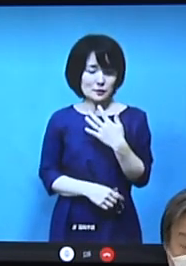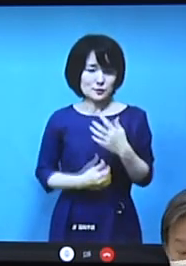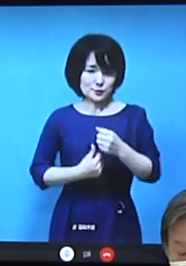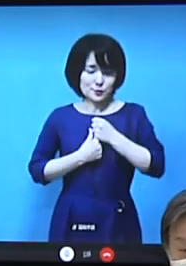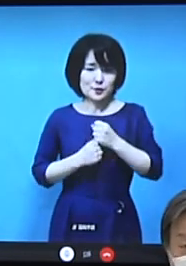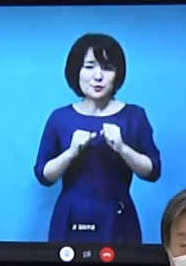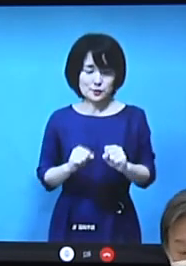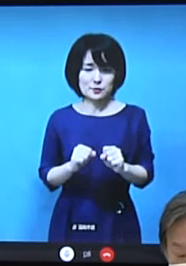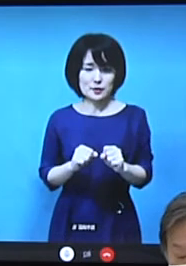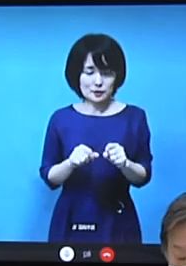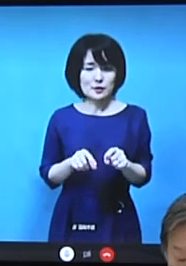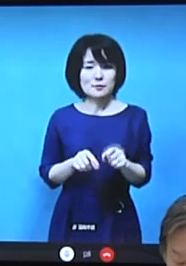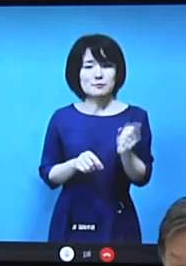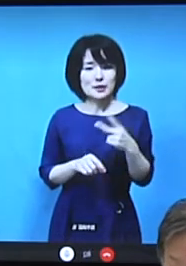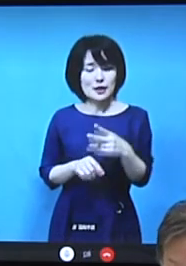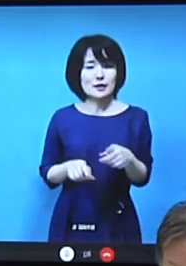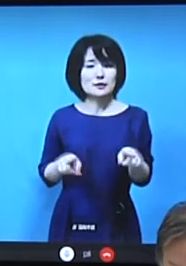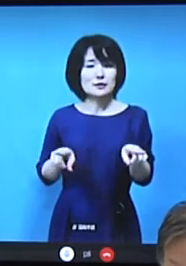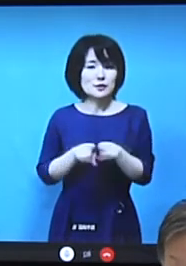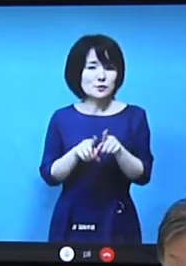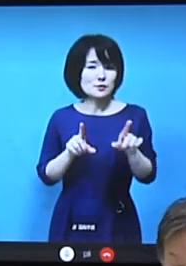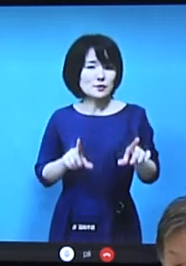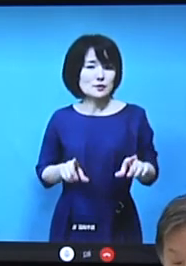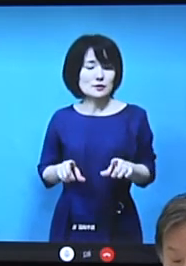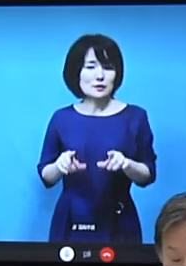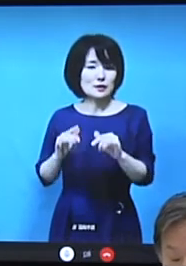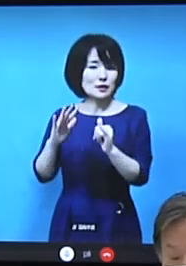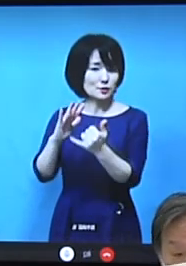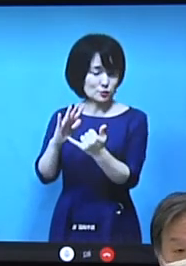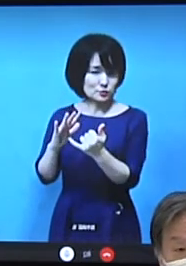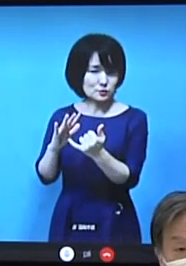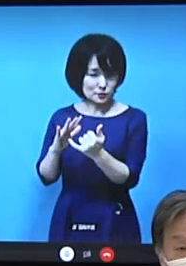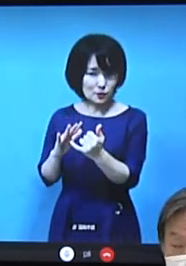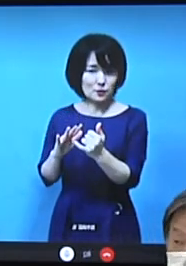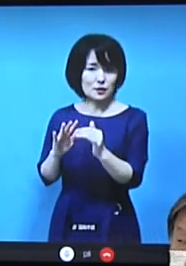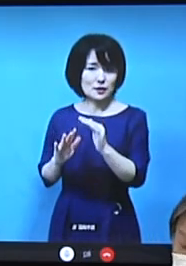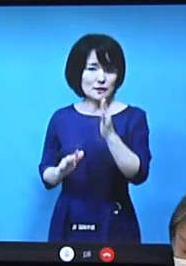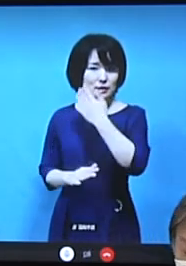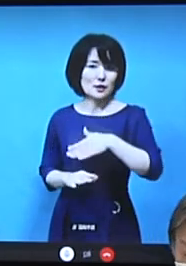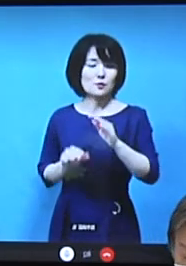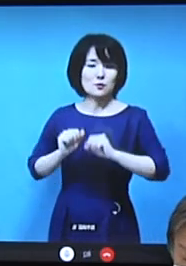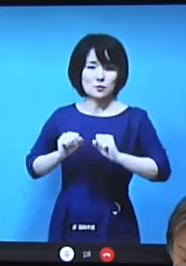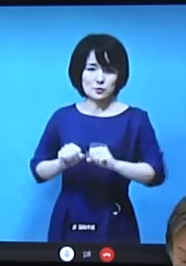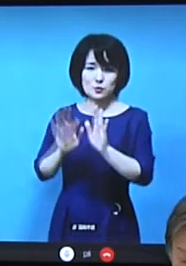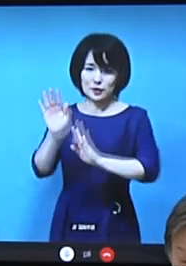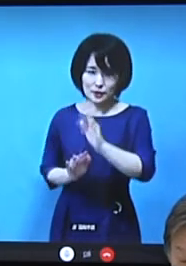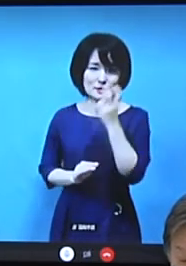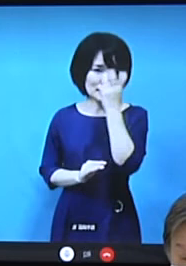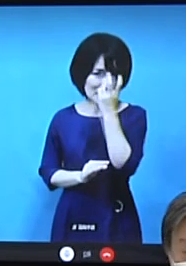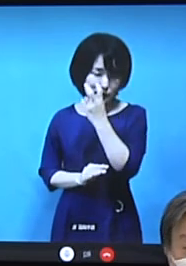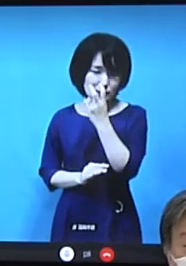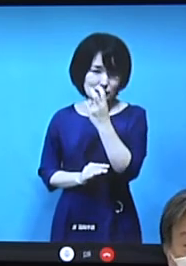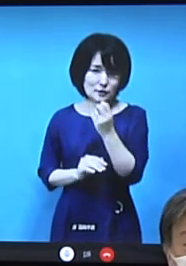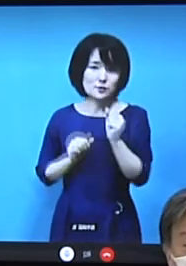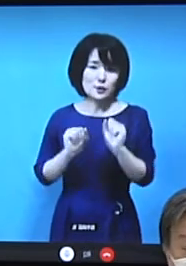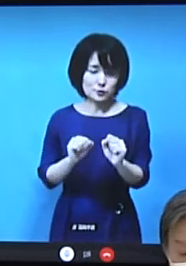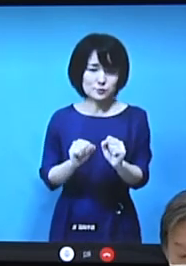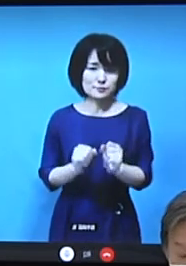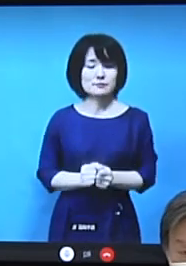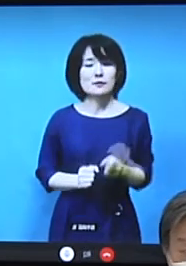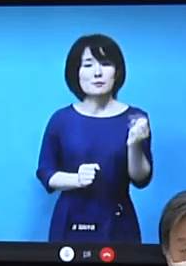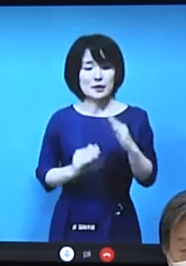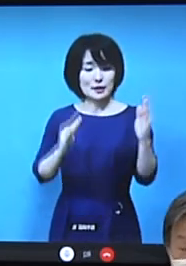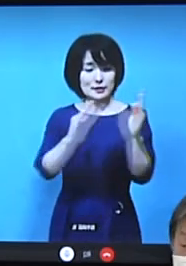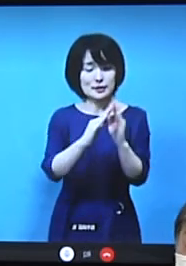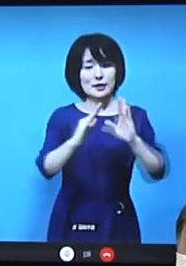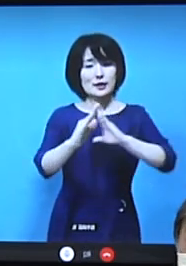ゃるご家族とかをですね、しっかり健康のチェックをする、あるいは家に帰ったらですね、まずは手や顔とかそういうところを洗う、い